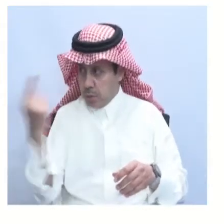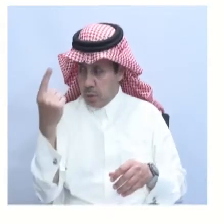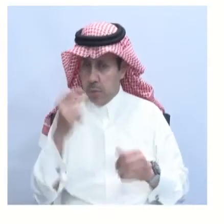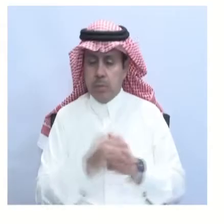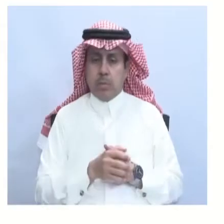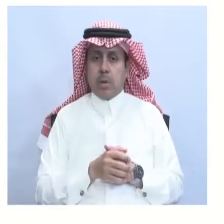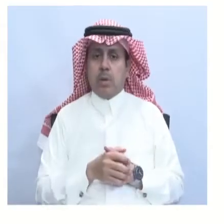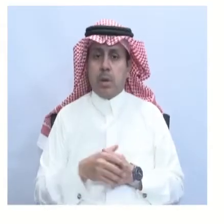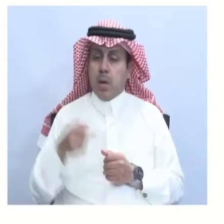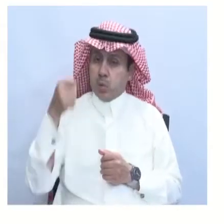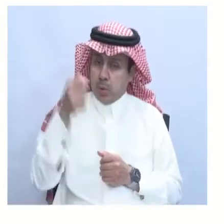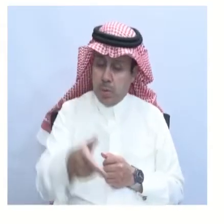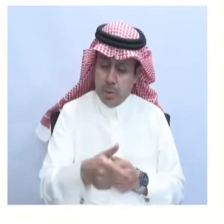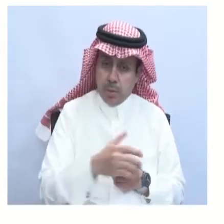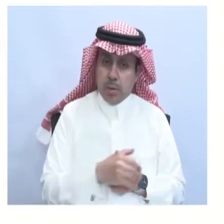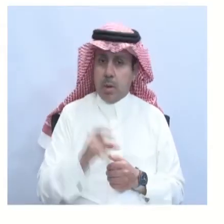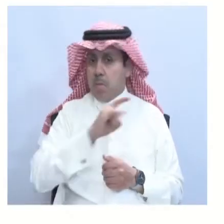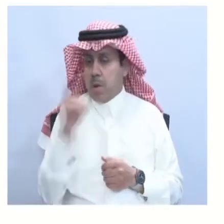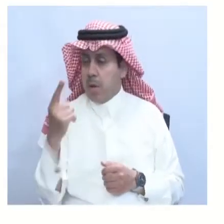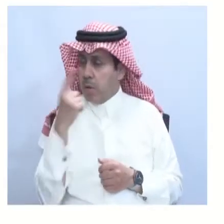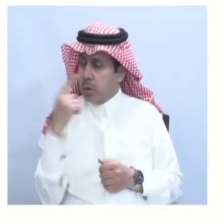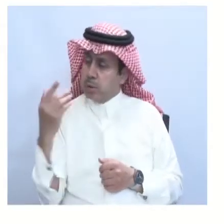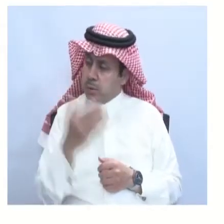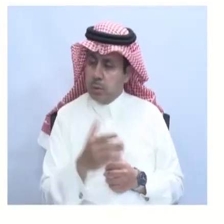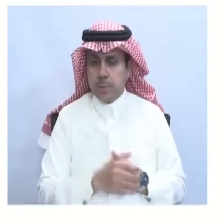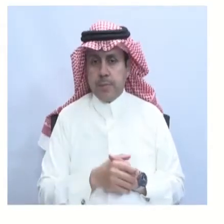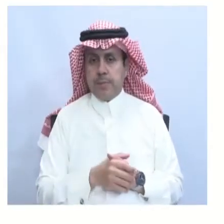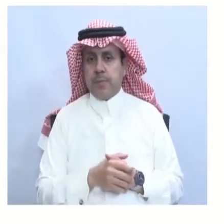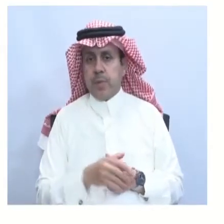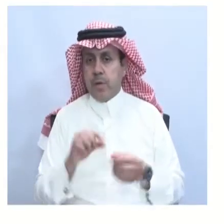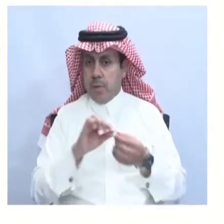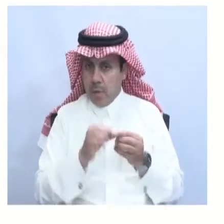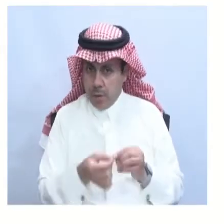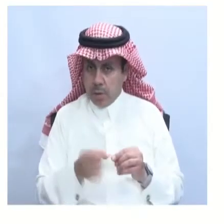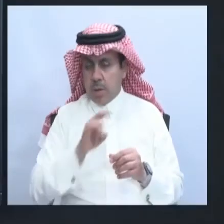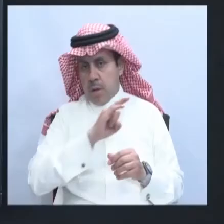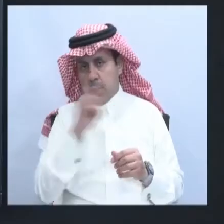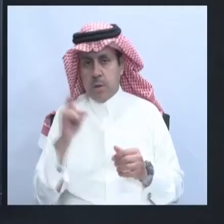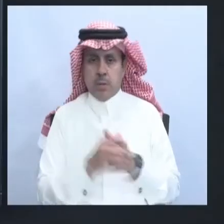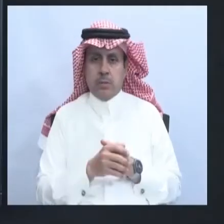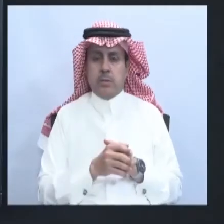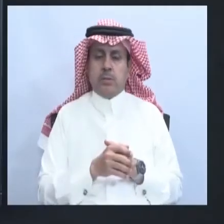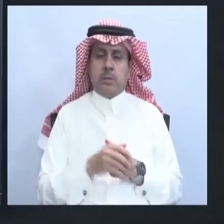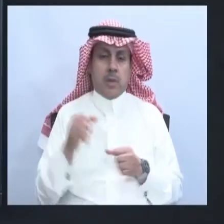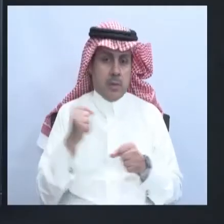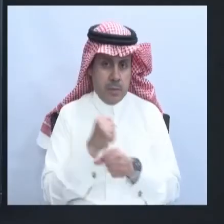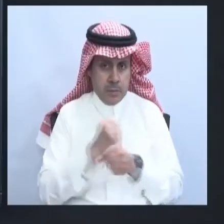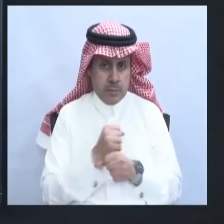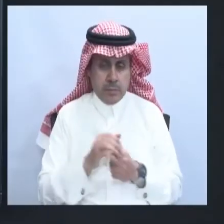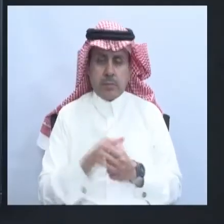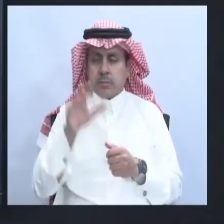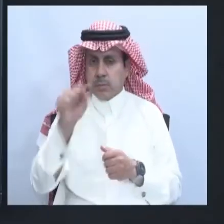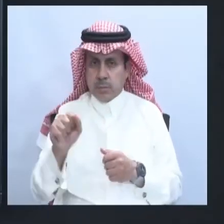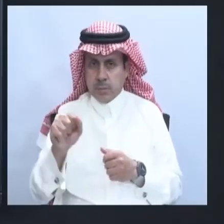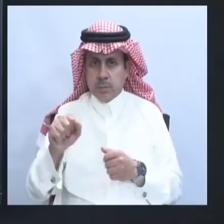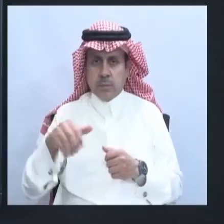اشترى بمال غيره شيئا بغير اذنه فان العقد لا يصح لانه تصرف في ملك غيره